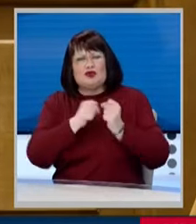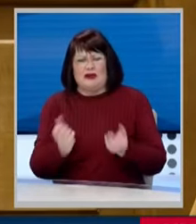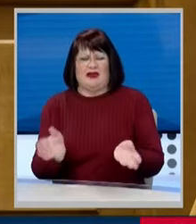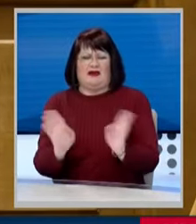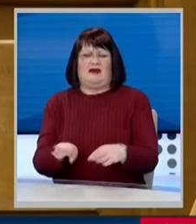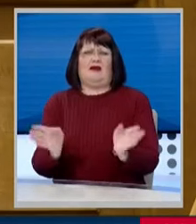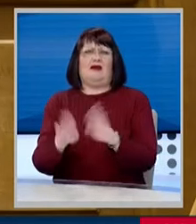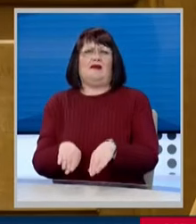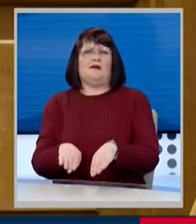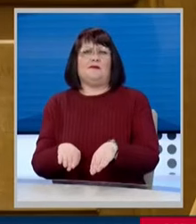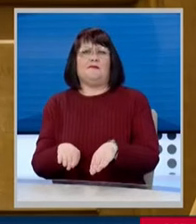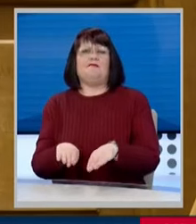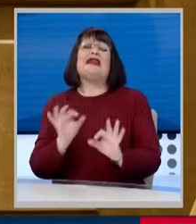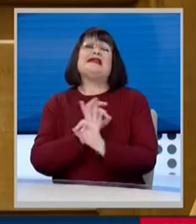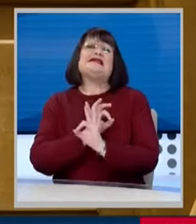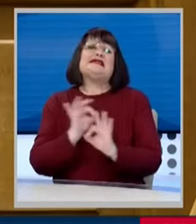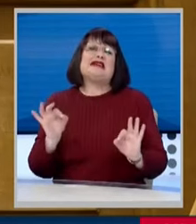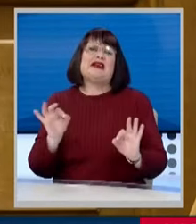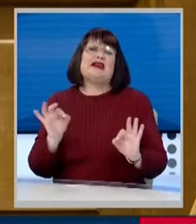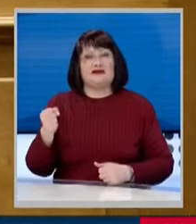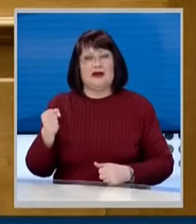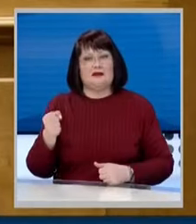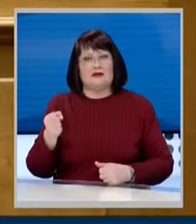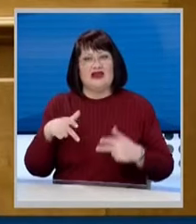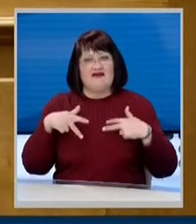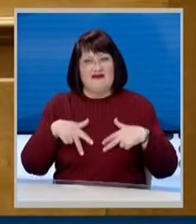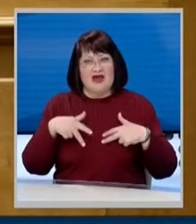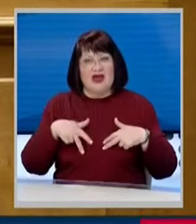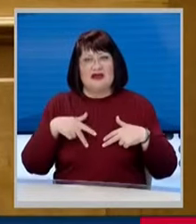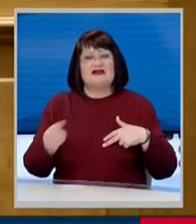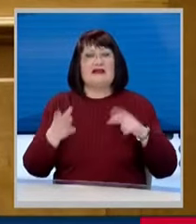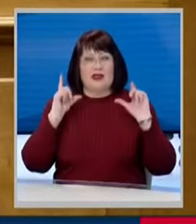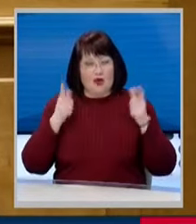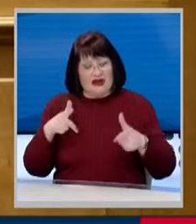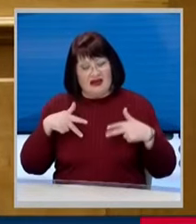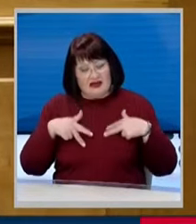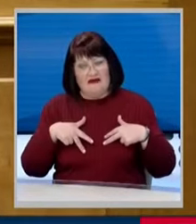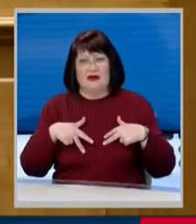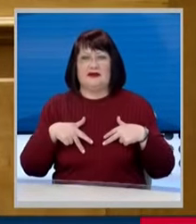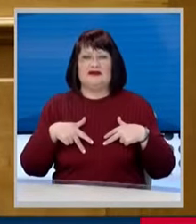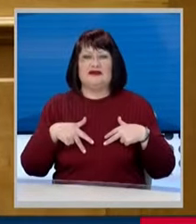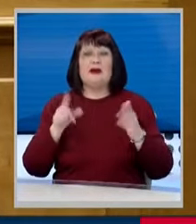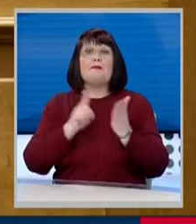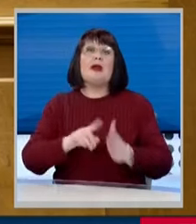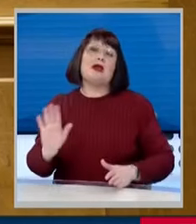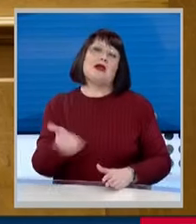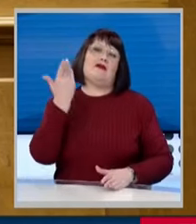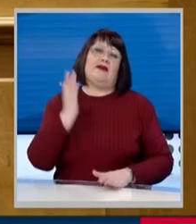της είναι καταδικασμένη σε αποτυχία. Η κυβέρνηση της Νέας Δημοκρατίας πρέπει να